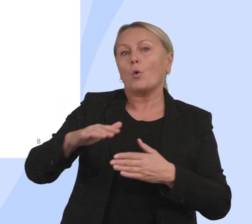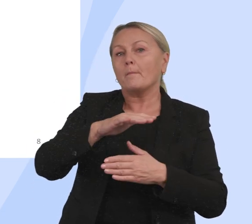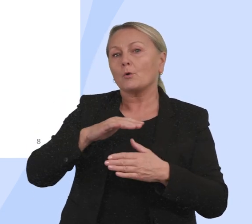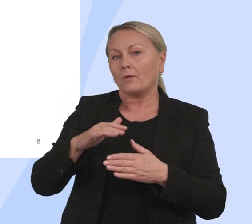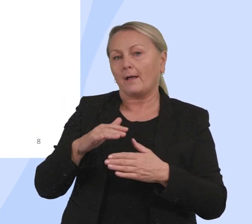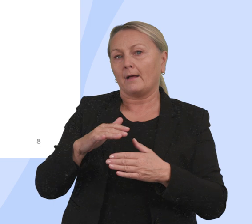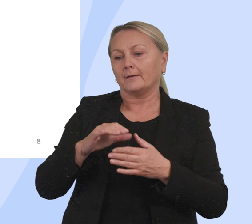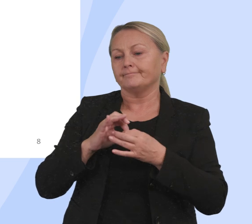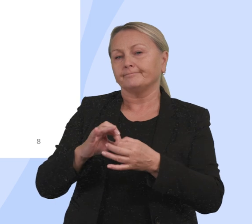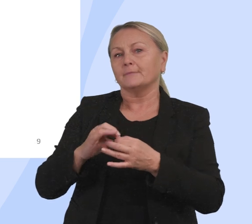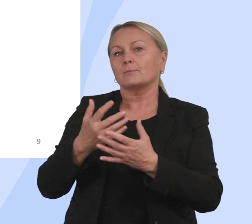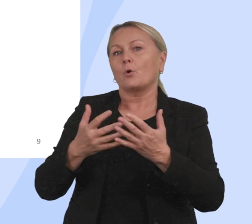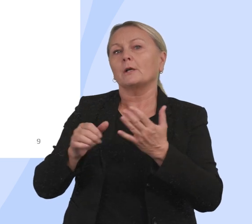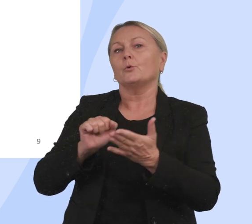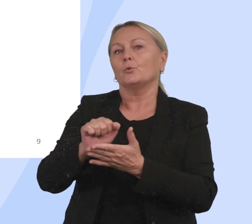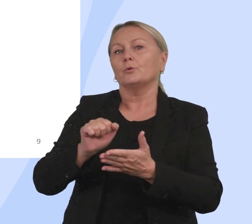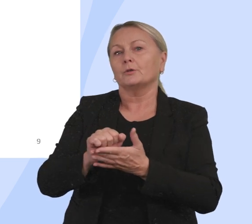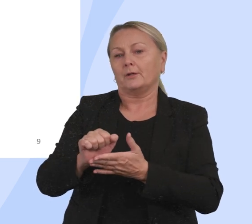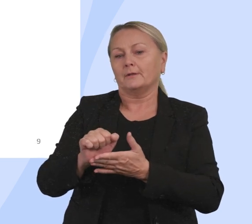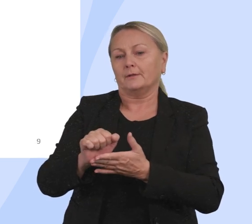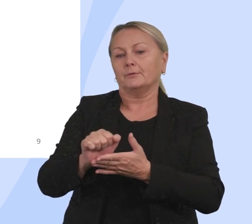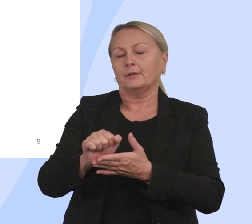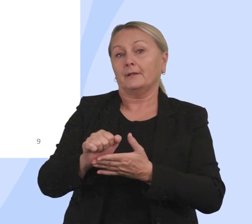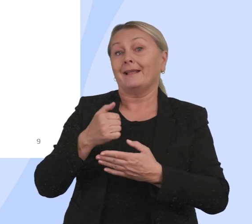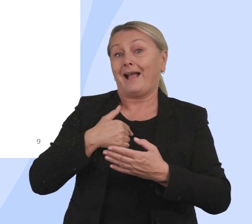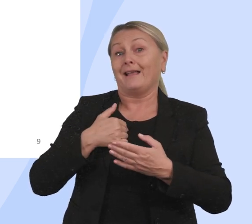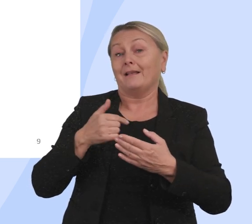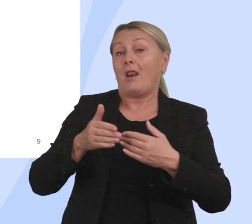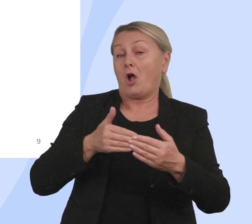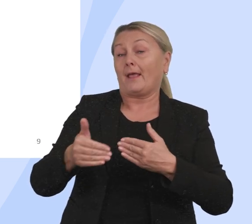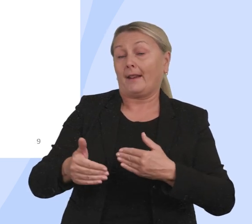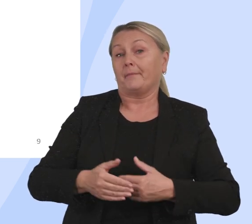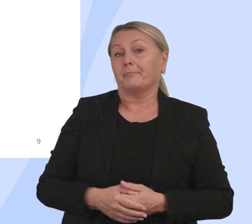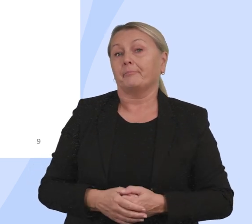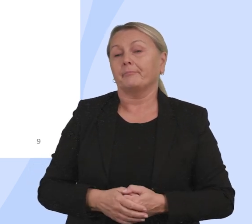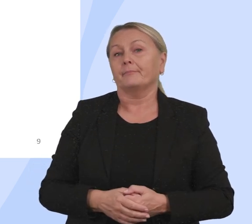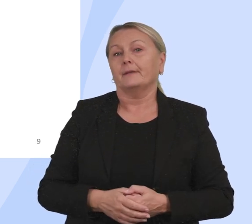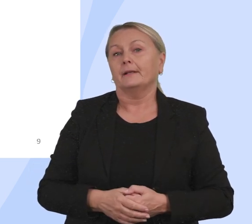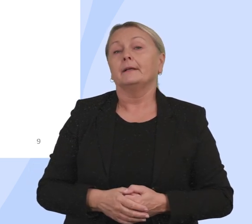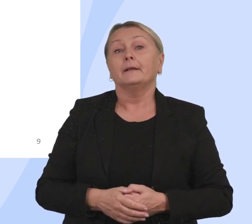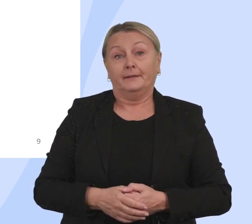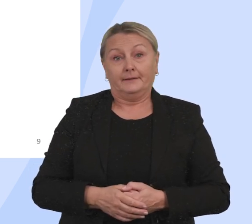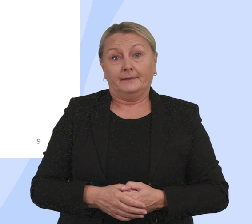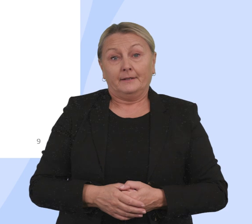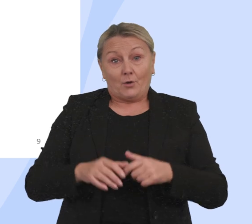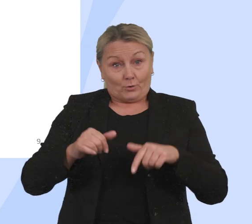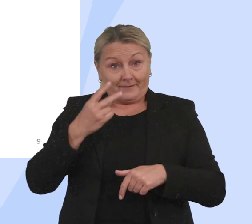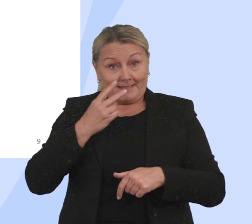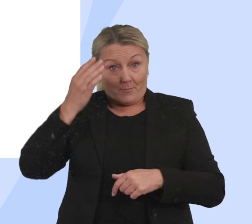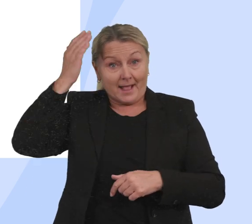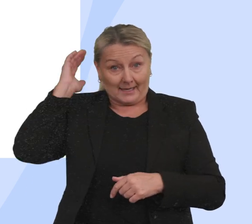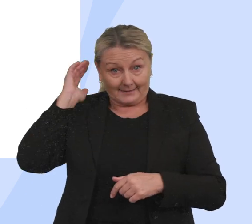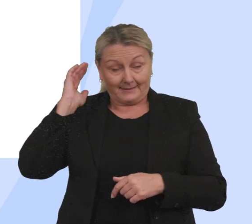laver. Nå, lad os bare lige kigge lidt på hjernen. Det er jo et